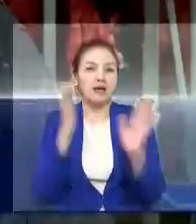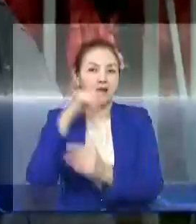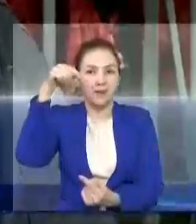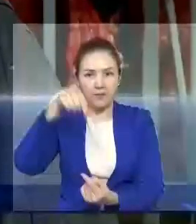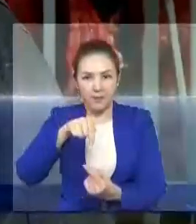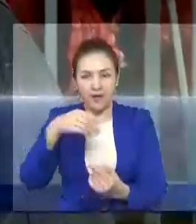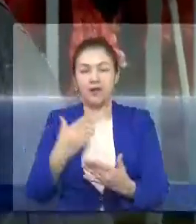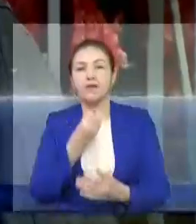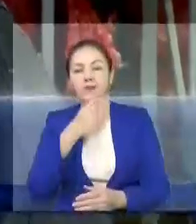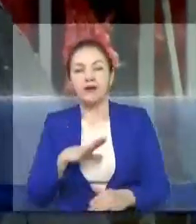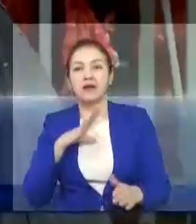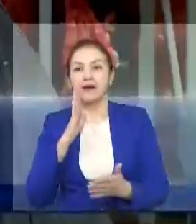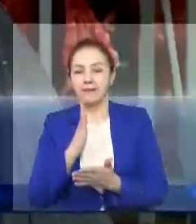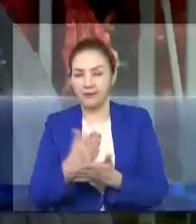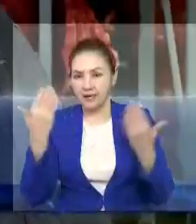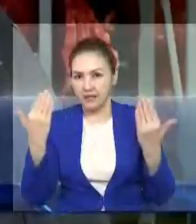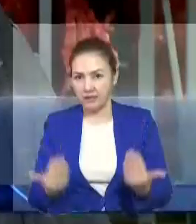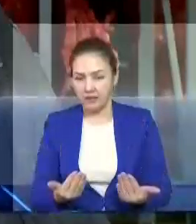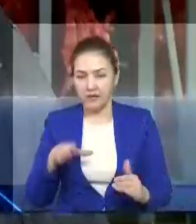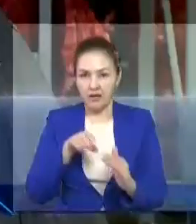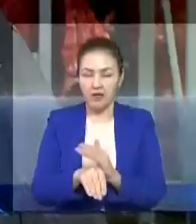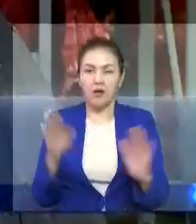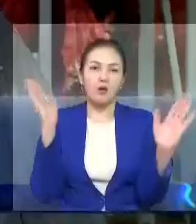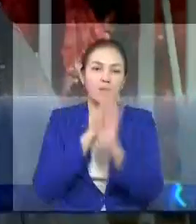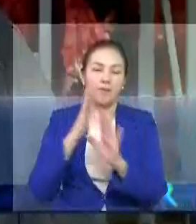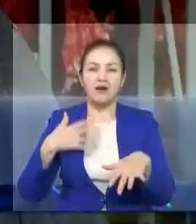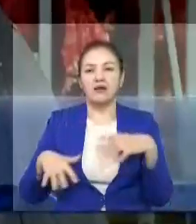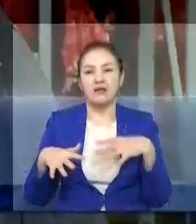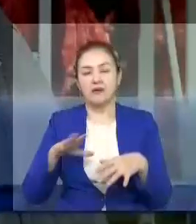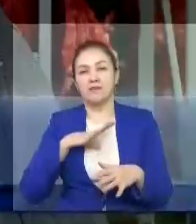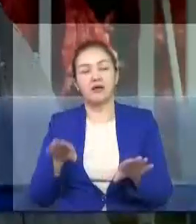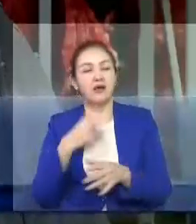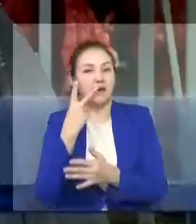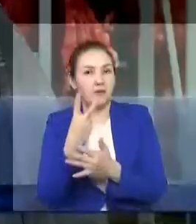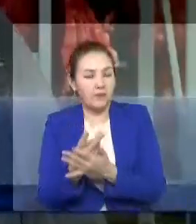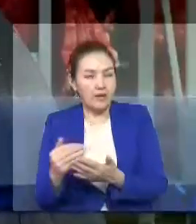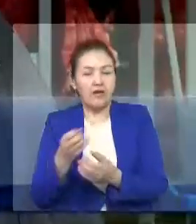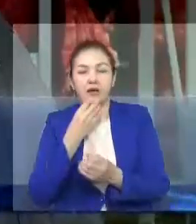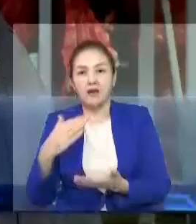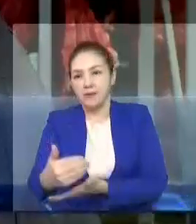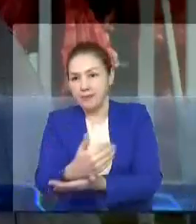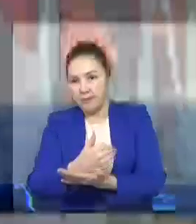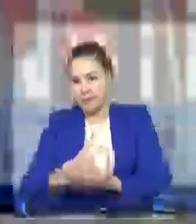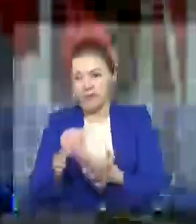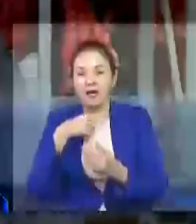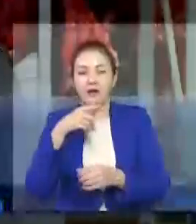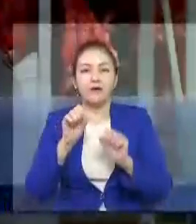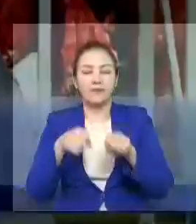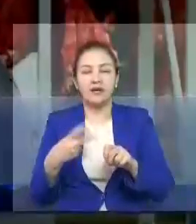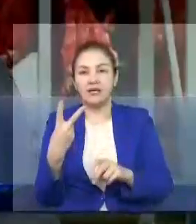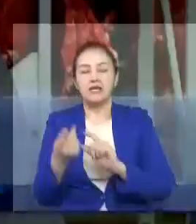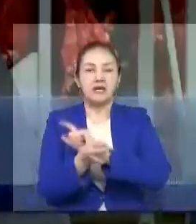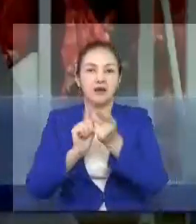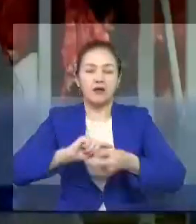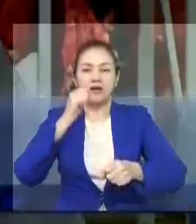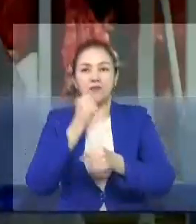сай, өнімді жақсы дақыл. Биыл оның үстіне ауа райы қолайсыз болды. Соған қарамастан өнімді жақсы алдық десек те болады. Екі ауысымда жұмыс